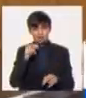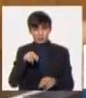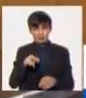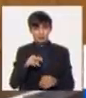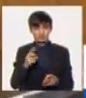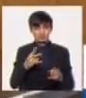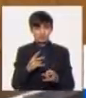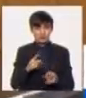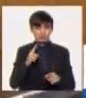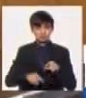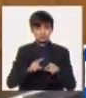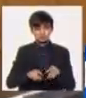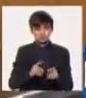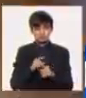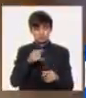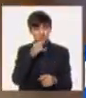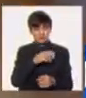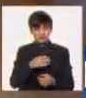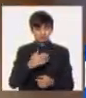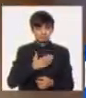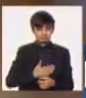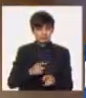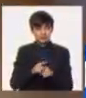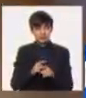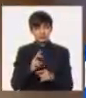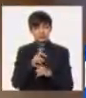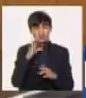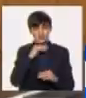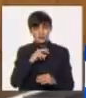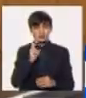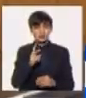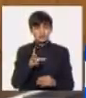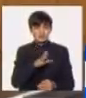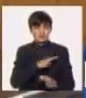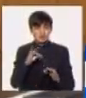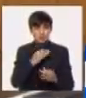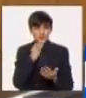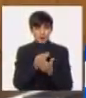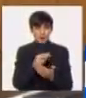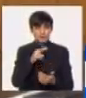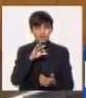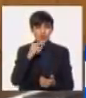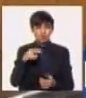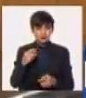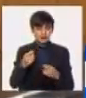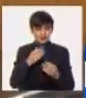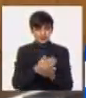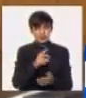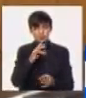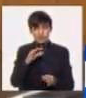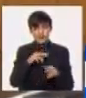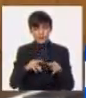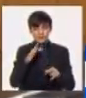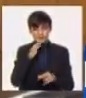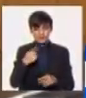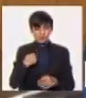постепенно, принимать взвешенные меры. Те меры, которые принимаются нами, они дают свои плоды, но и в то же время мы не